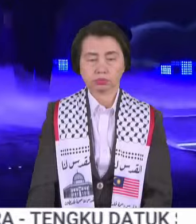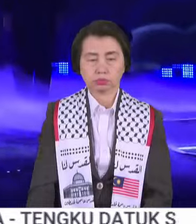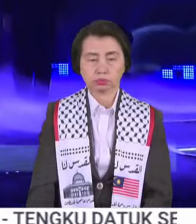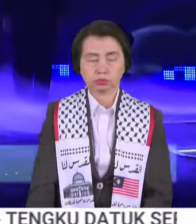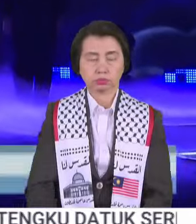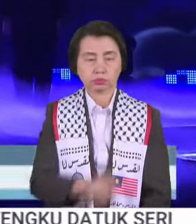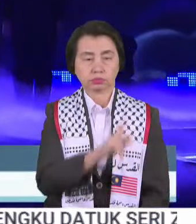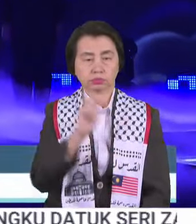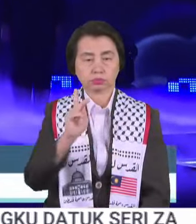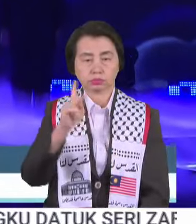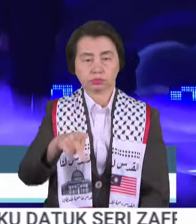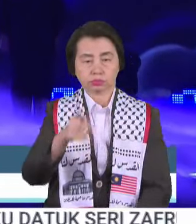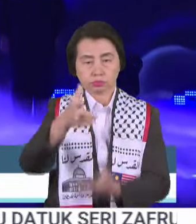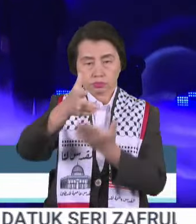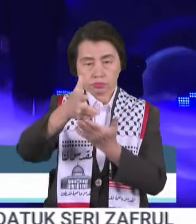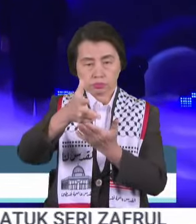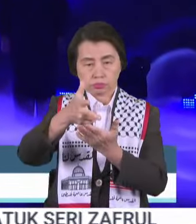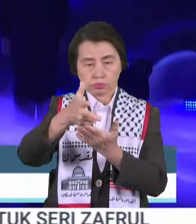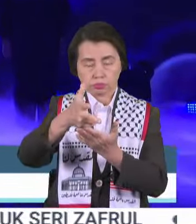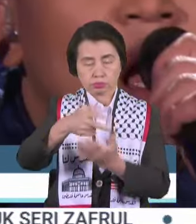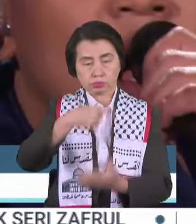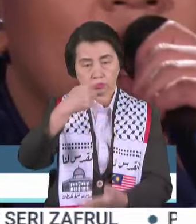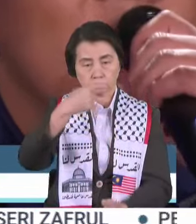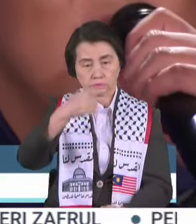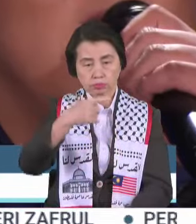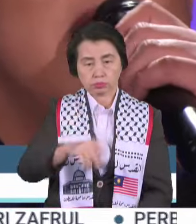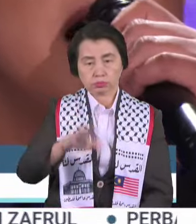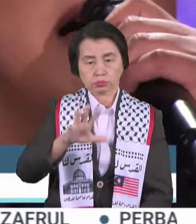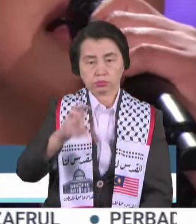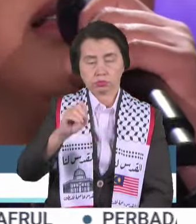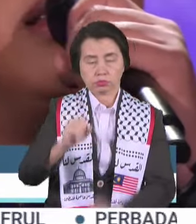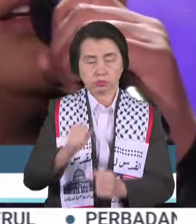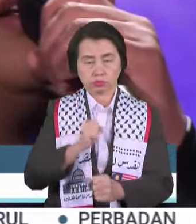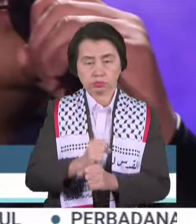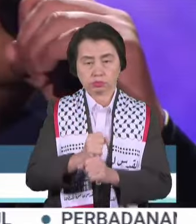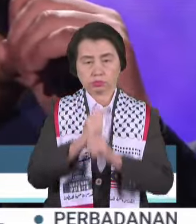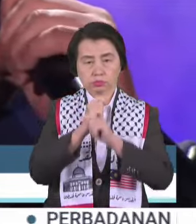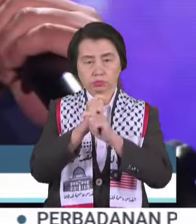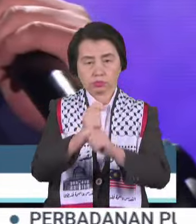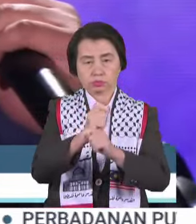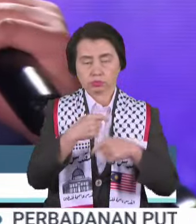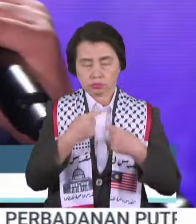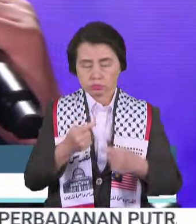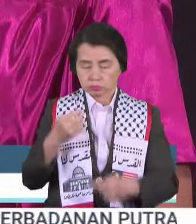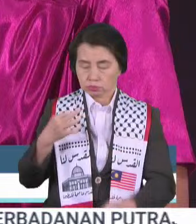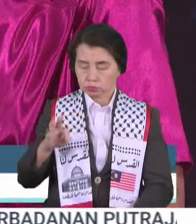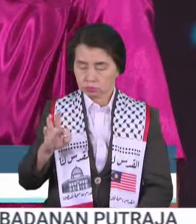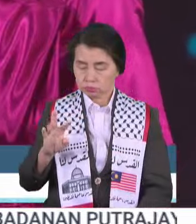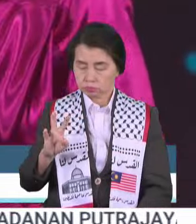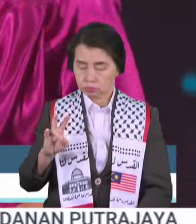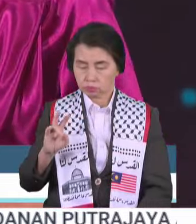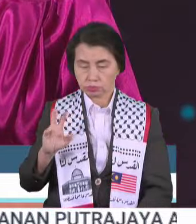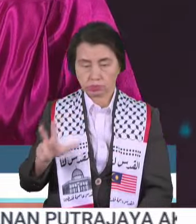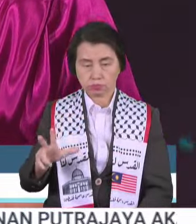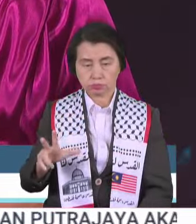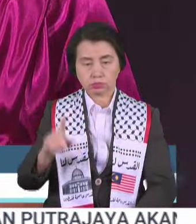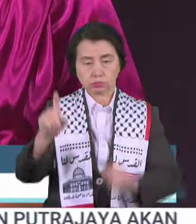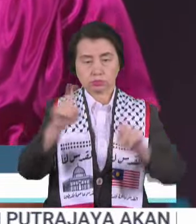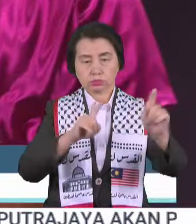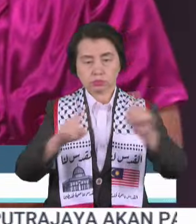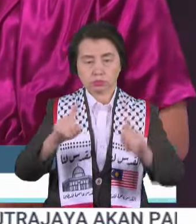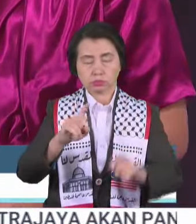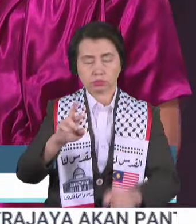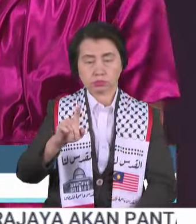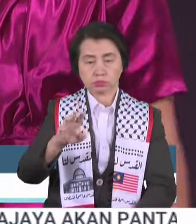Sementara itu, Ketua Pengarah Penyiaran Datuk Suhaimi Sulaiman berkata 50 tahun bertahan sejak 1973. Bintang